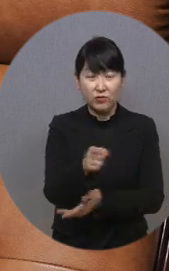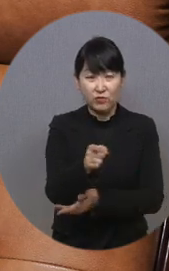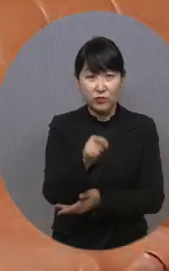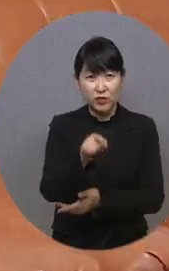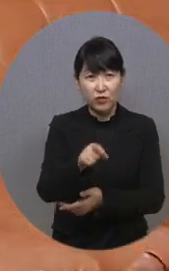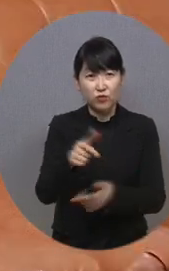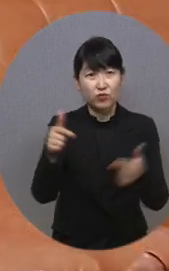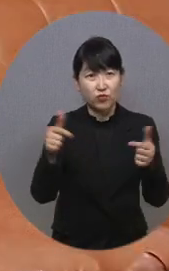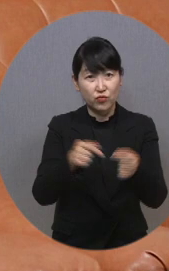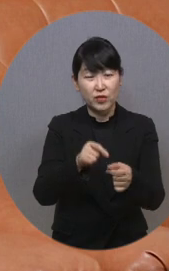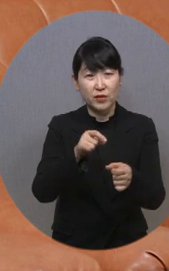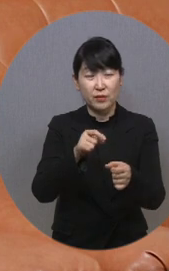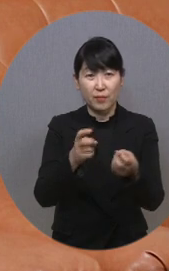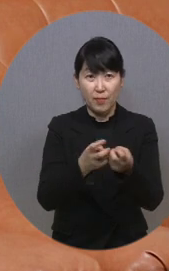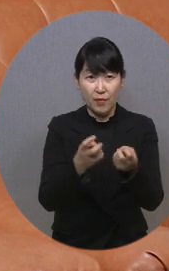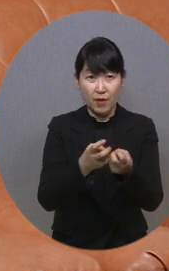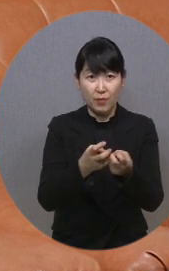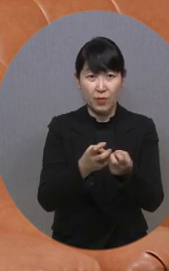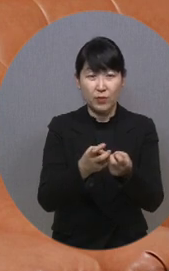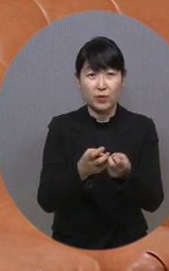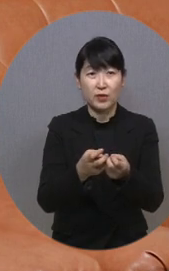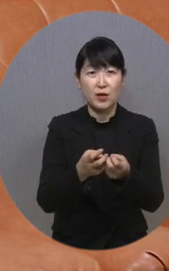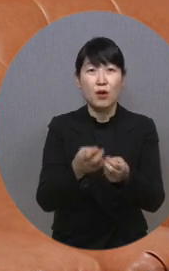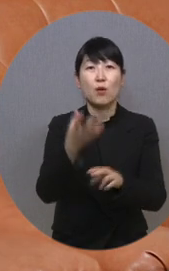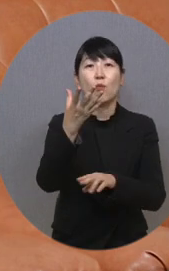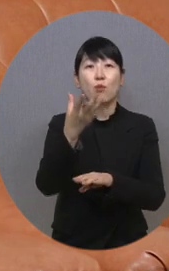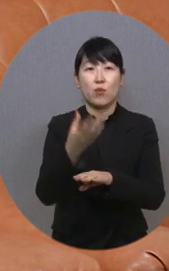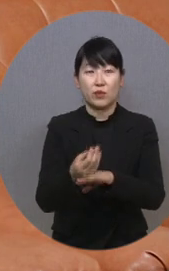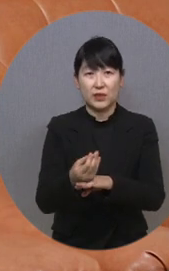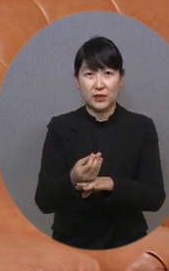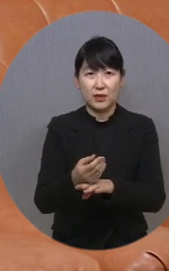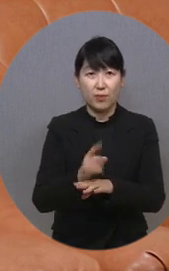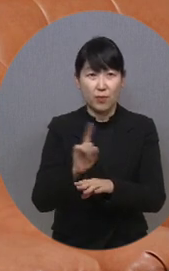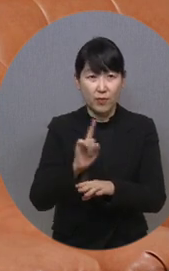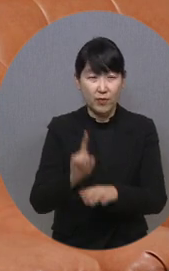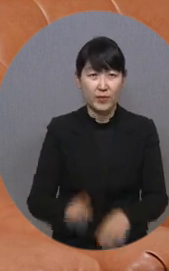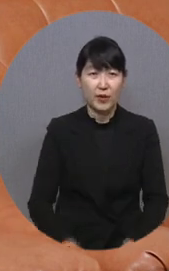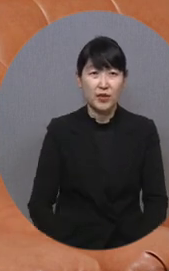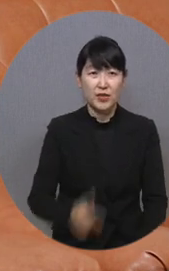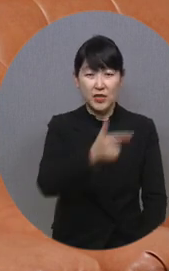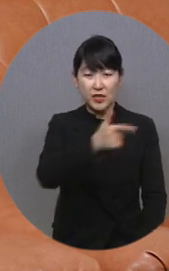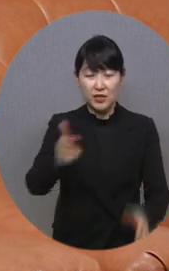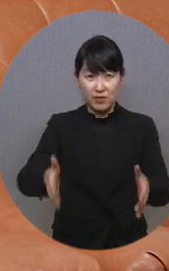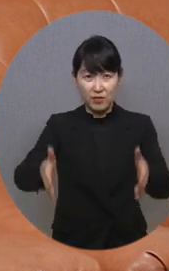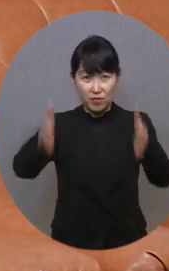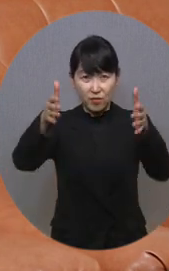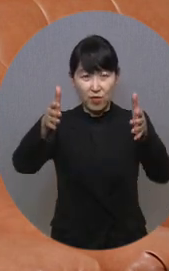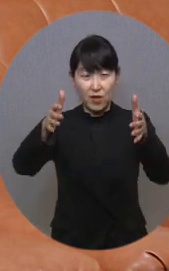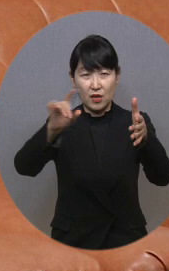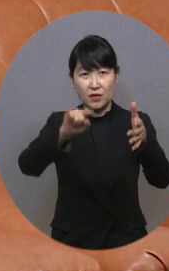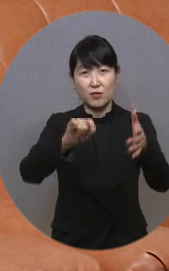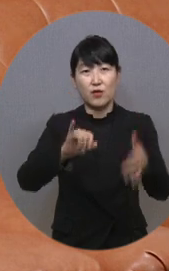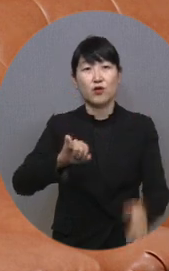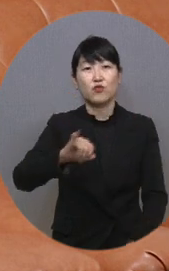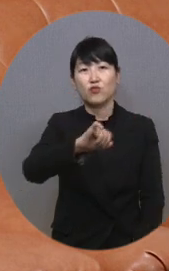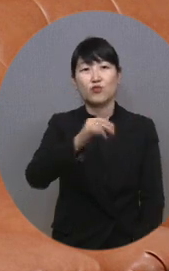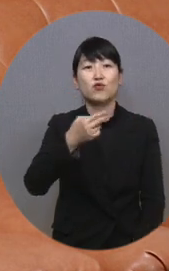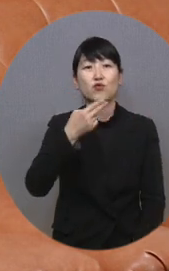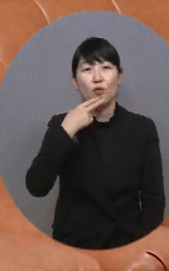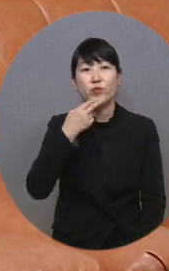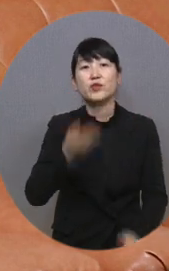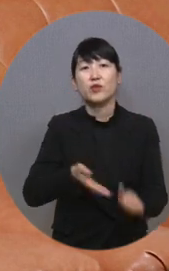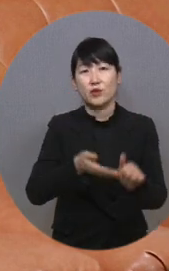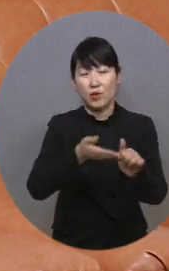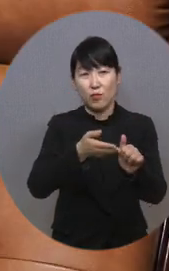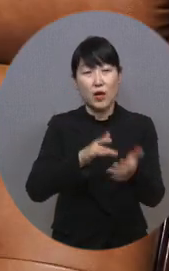그래서 복제를 한다 하는 거는 큰 탱크 속에서 무균적으로 이렇게 키웁니다. 그러다 보니까 그게 농약 같은 건 아예 안